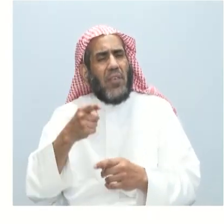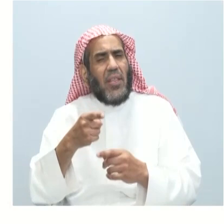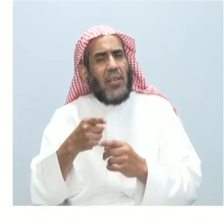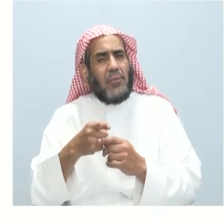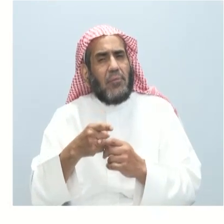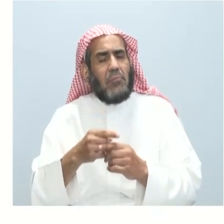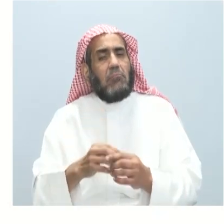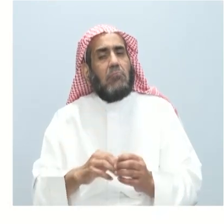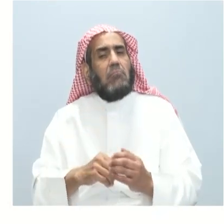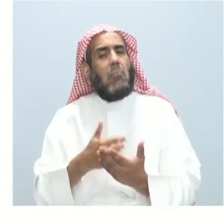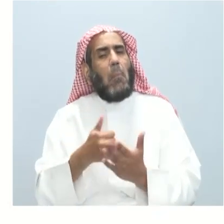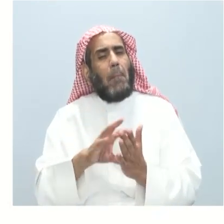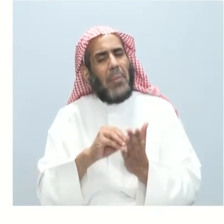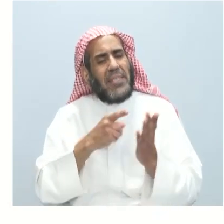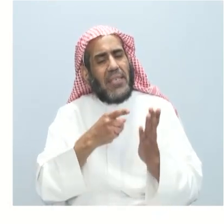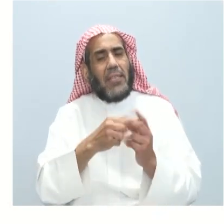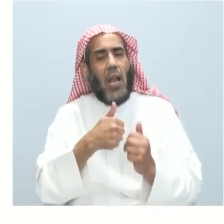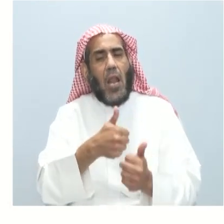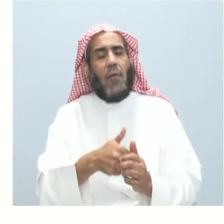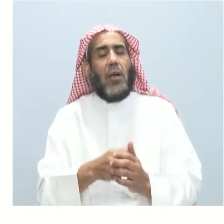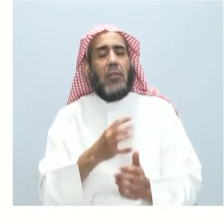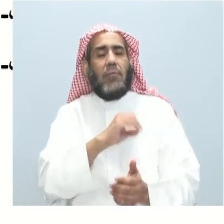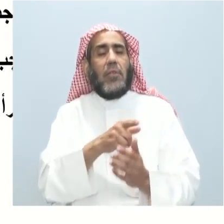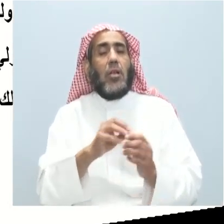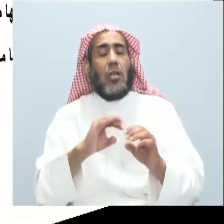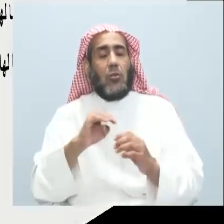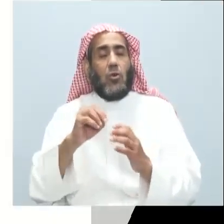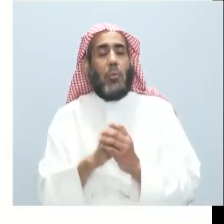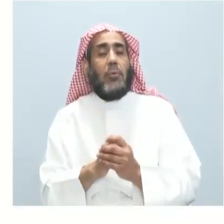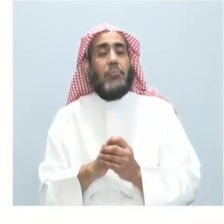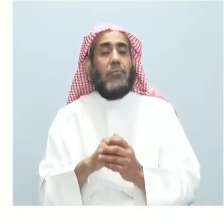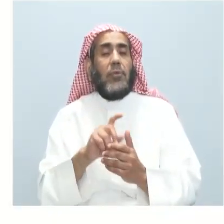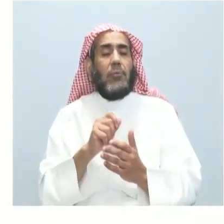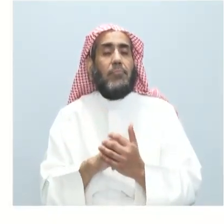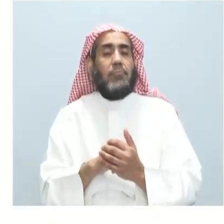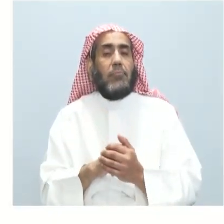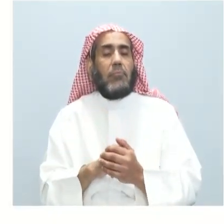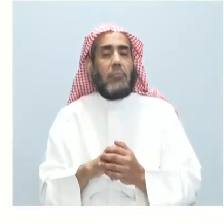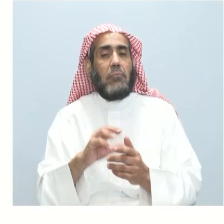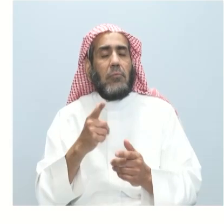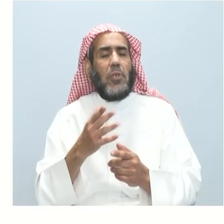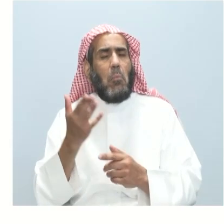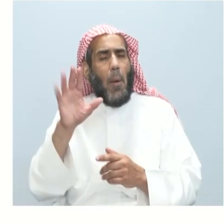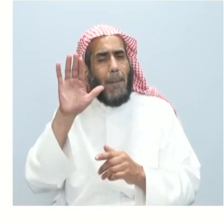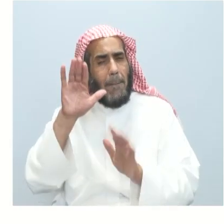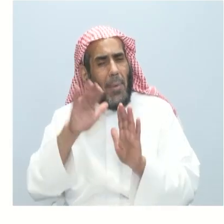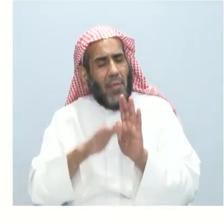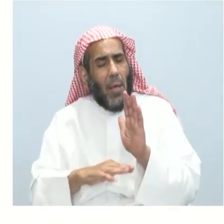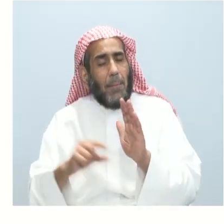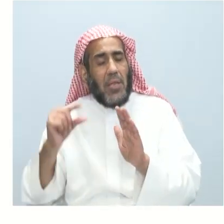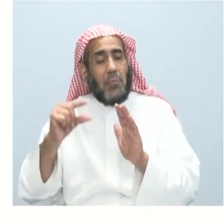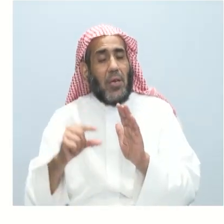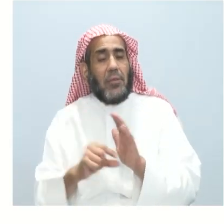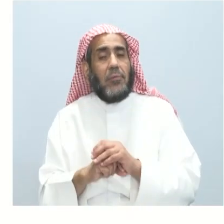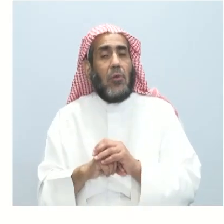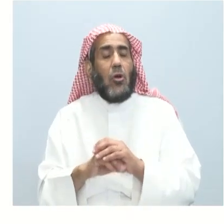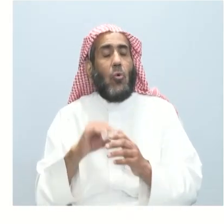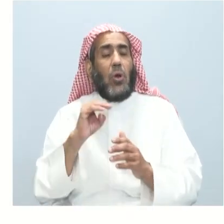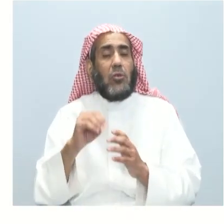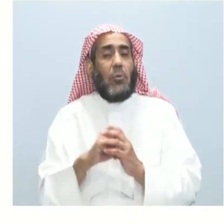ذلك مصلحه لها هنا ناتي الى الجواب ايها الطلاب والطالبات لما مضى من العبارات